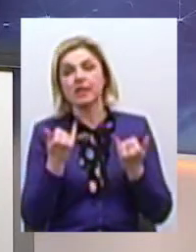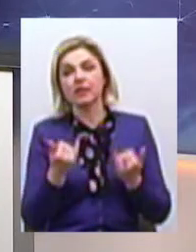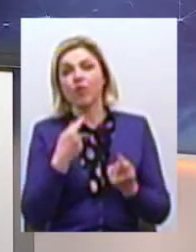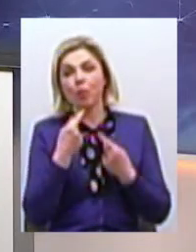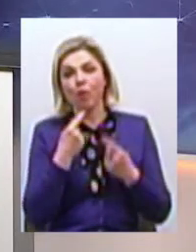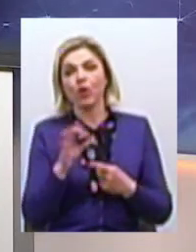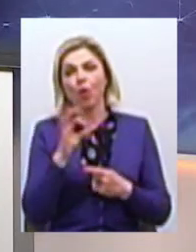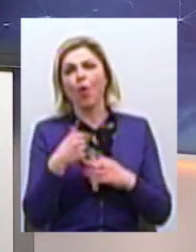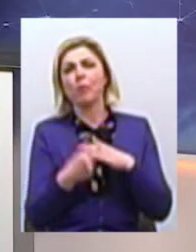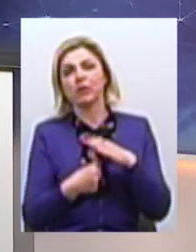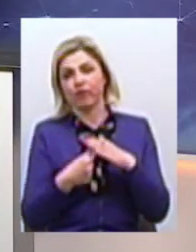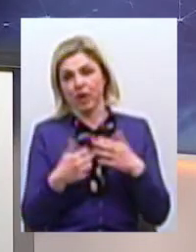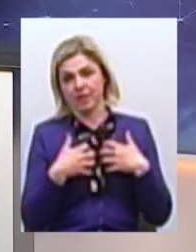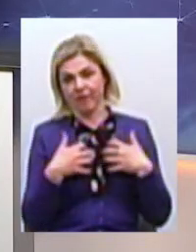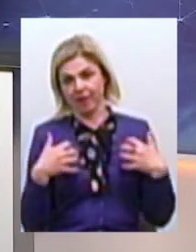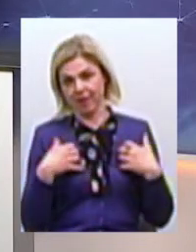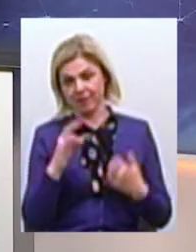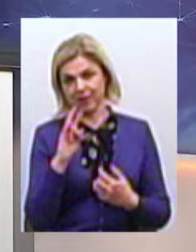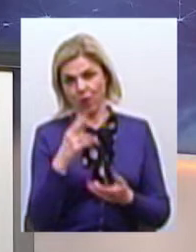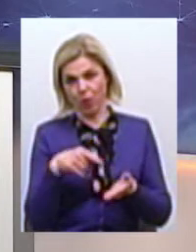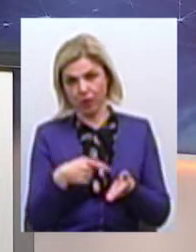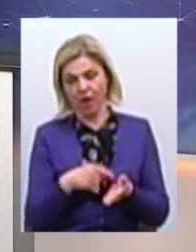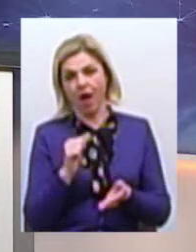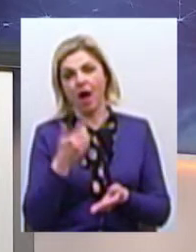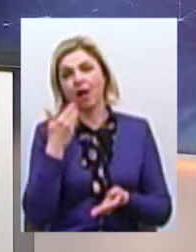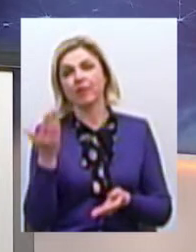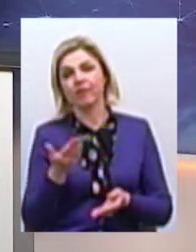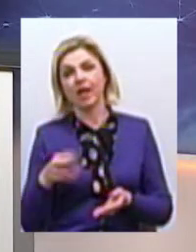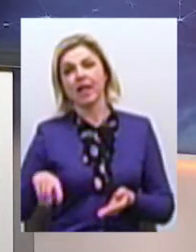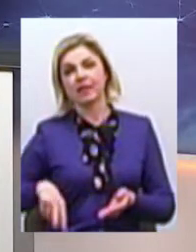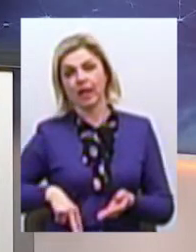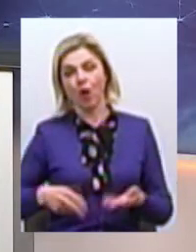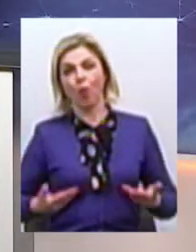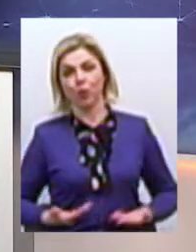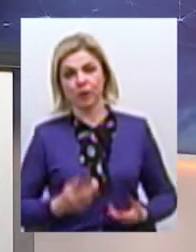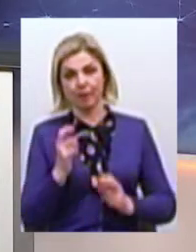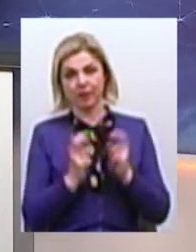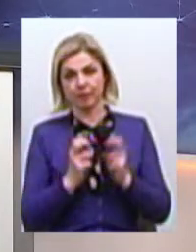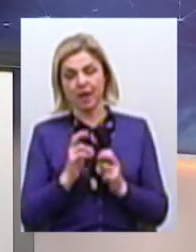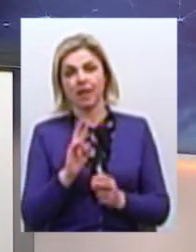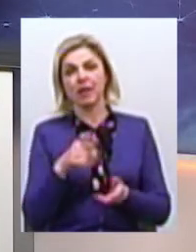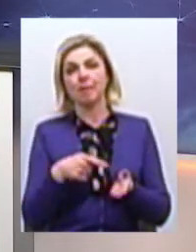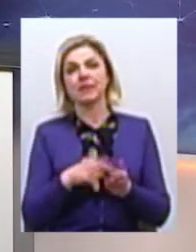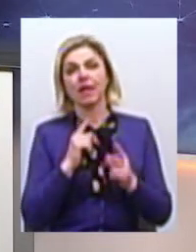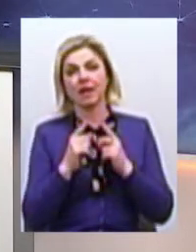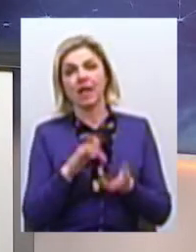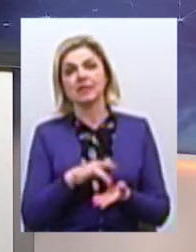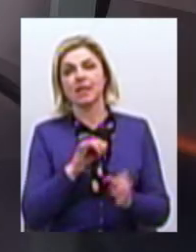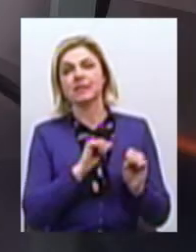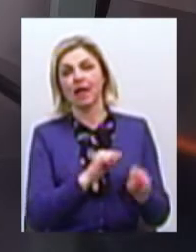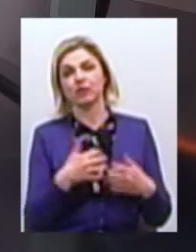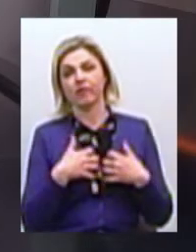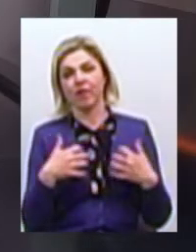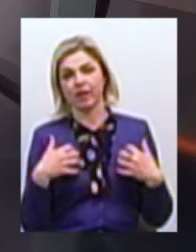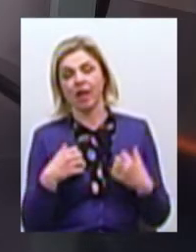безпритульних тварин в Миколаєві. А звітуватиме директор комунального підприємства Миколаївської міської ради «Центр захисту тварин»